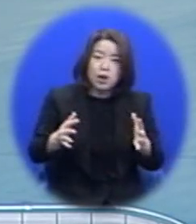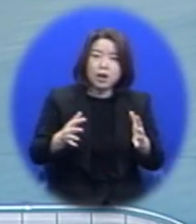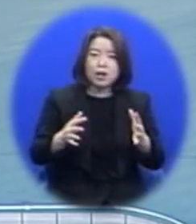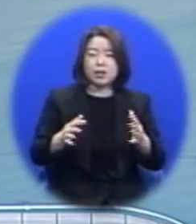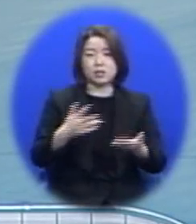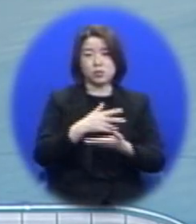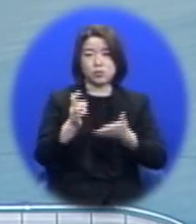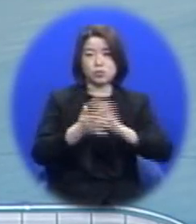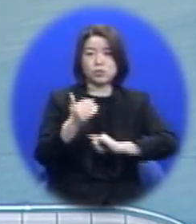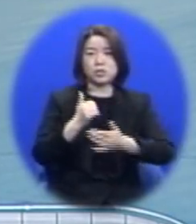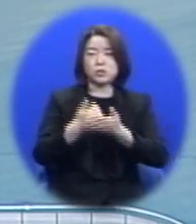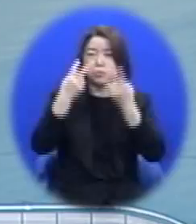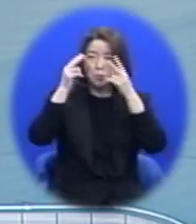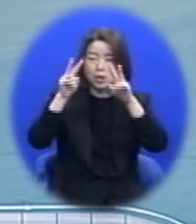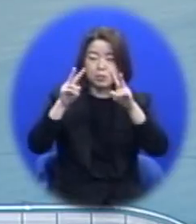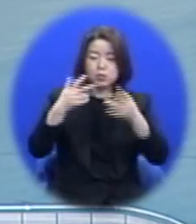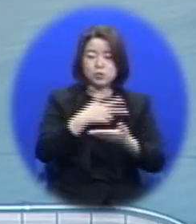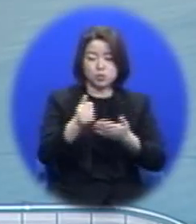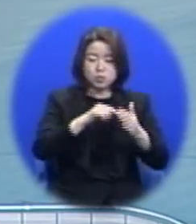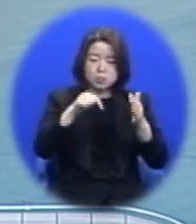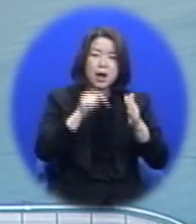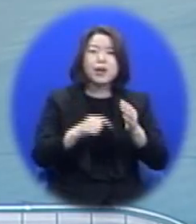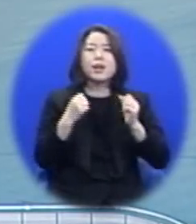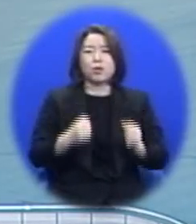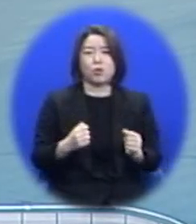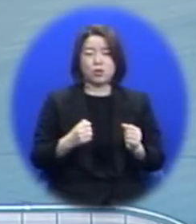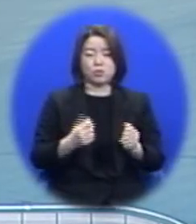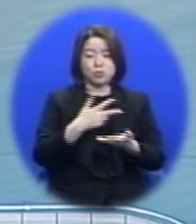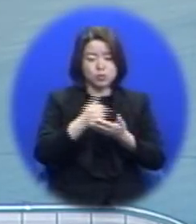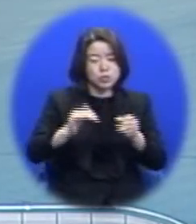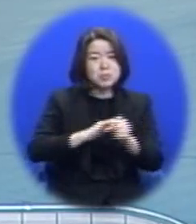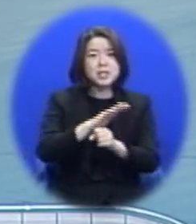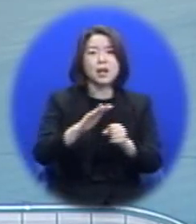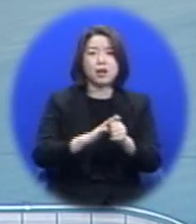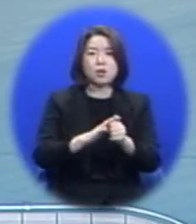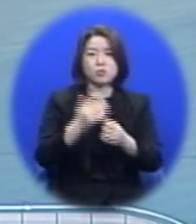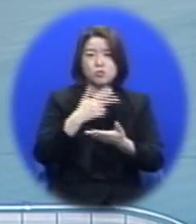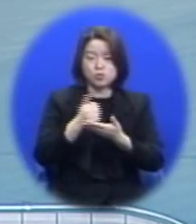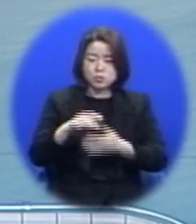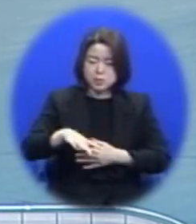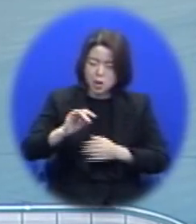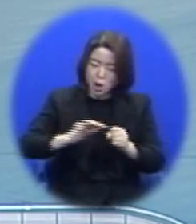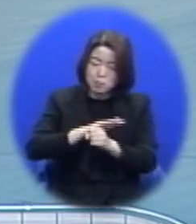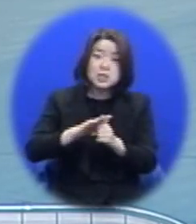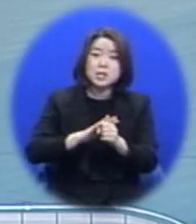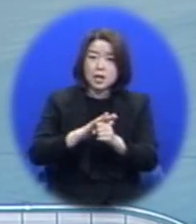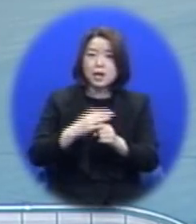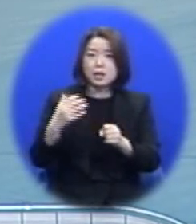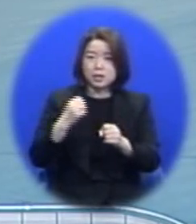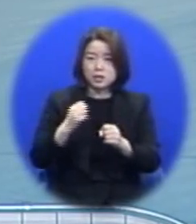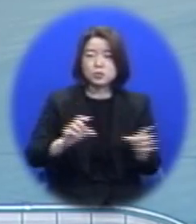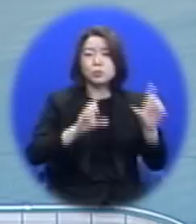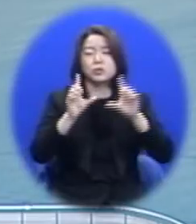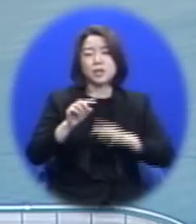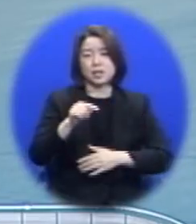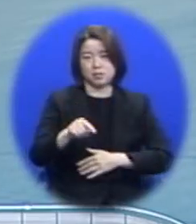주 예수님을 바라보고 주님 안에 거하고 주님을 사랑하고 주님과의 첫사랑으로 사는